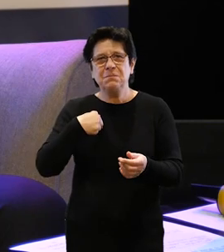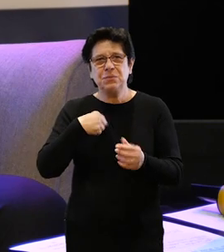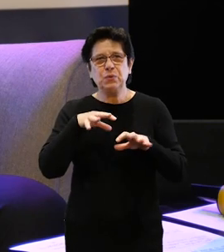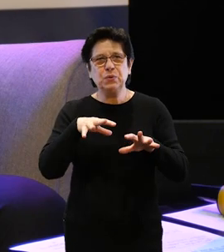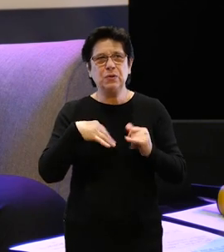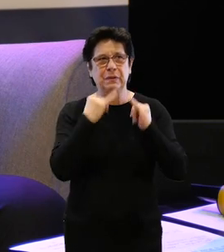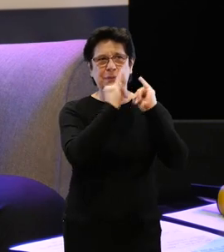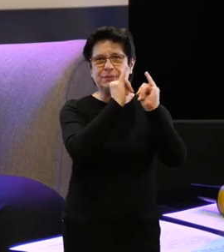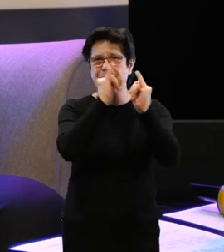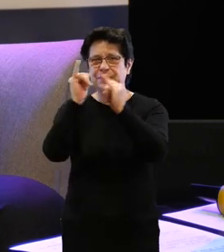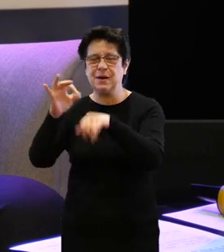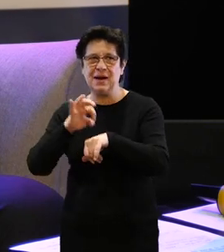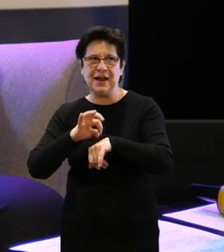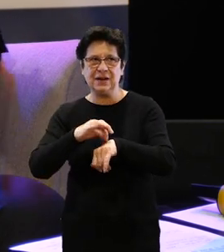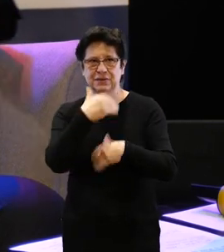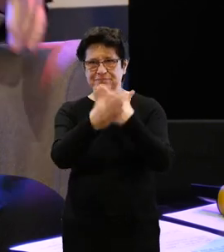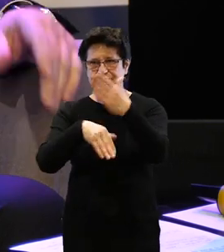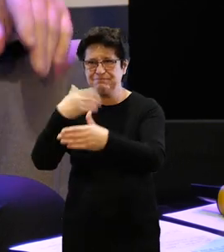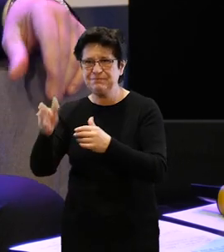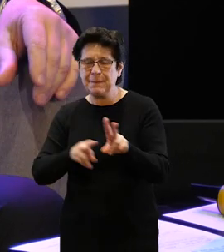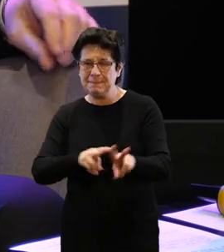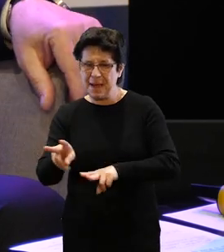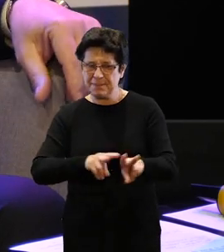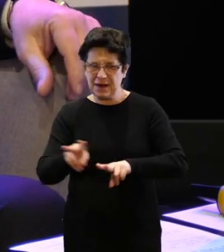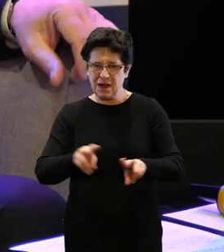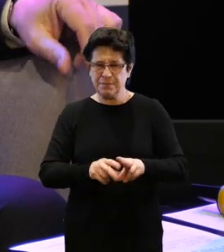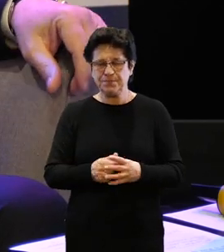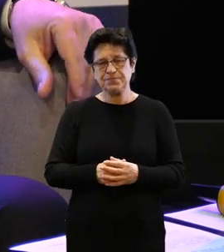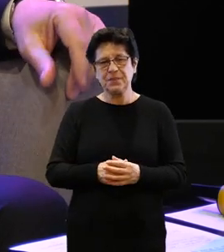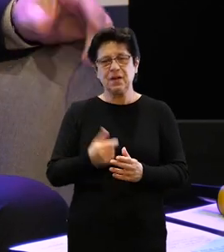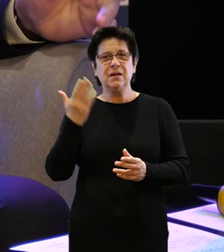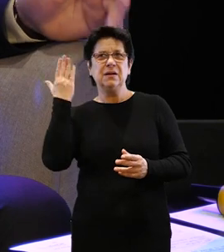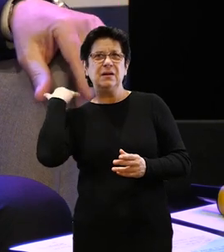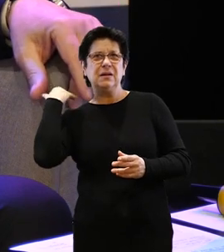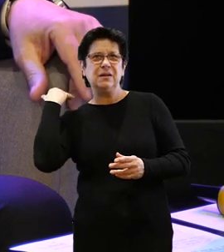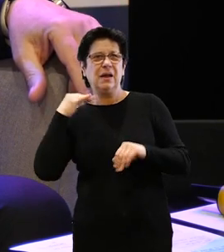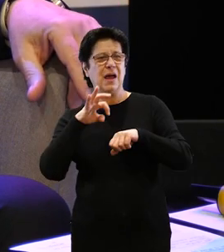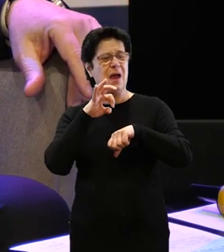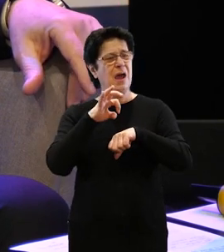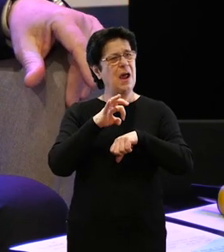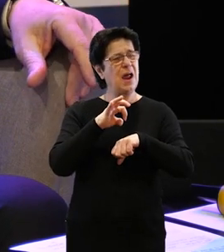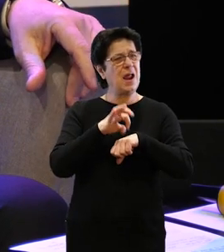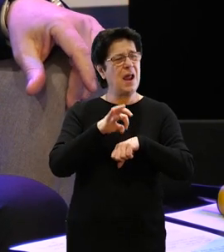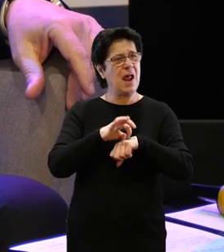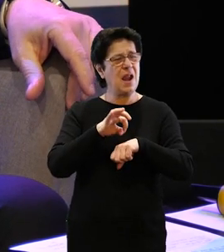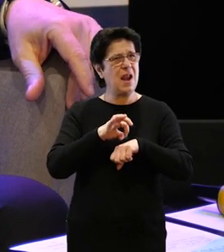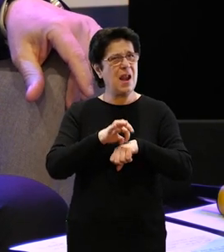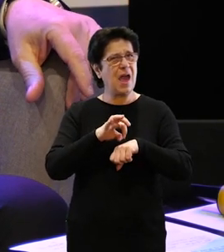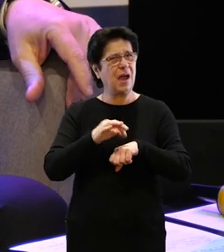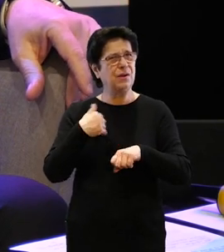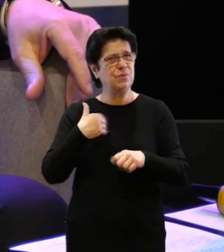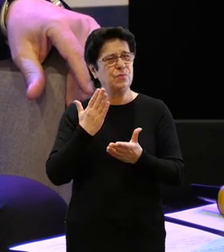powiem teraz o lekarzu który niedawno odszedł nawet nie umiem go sobie